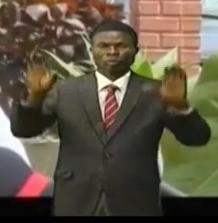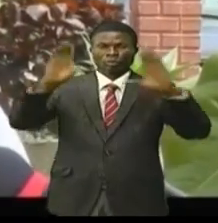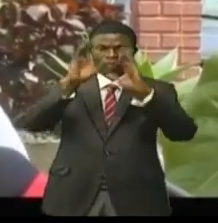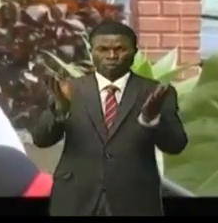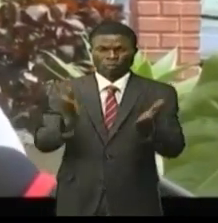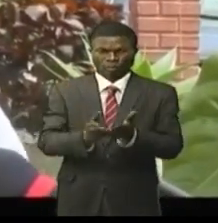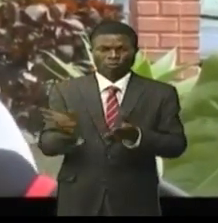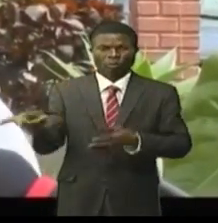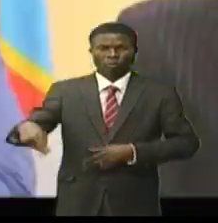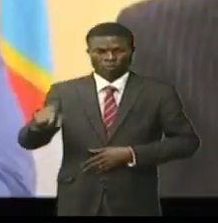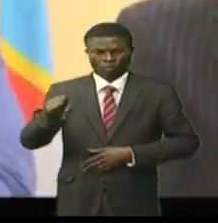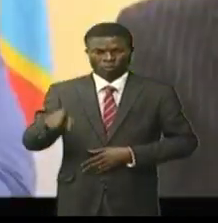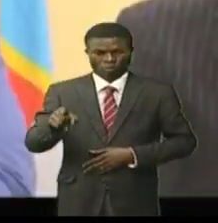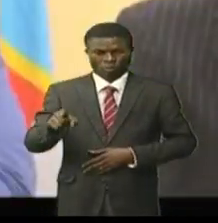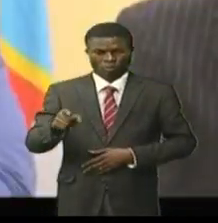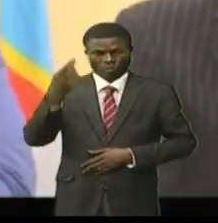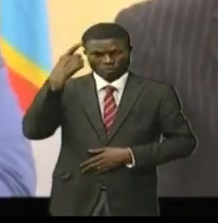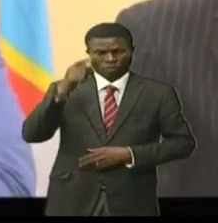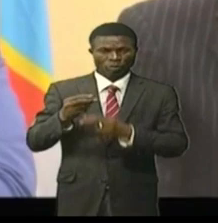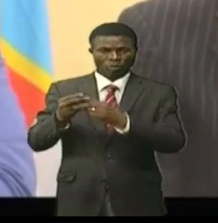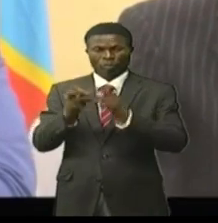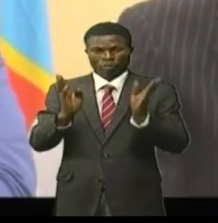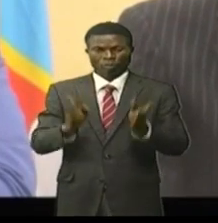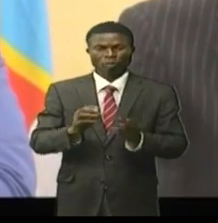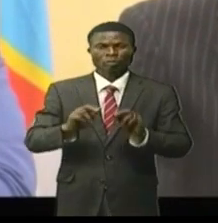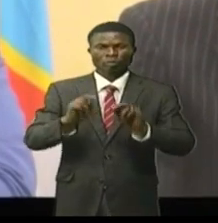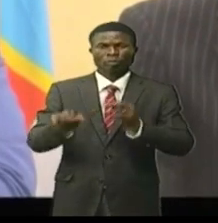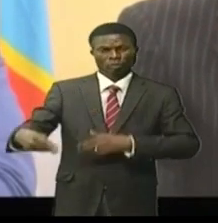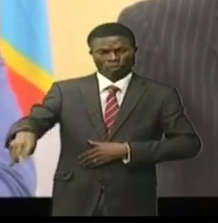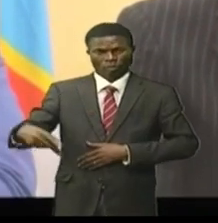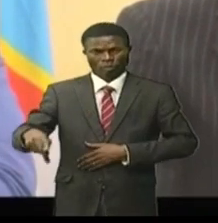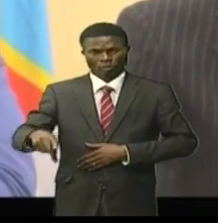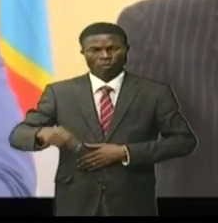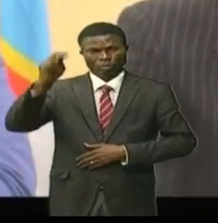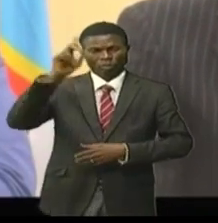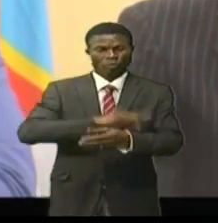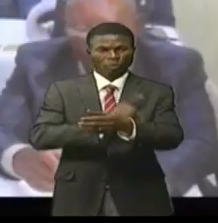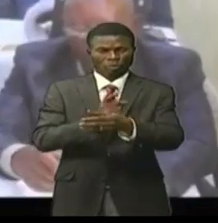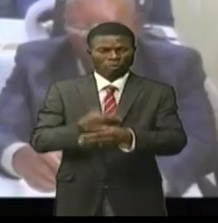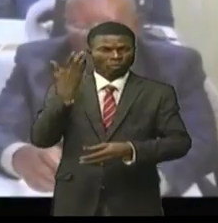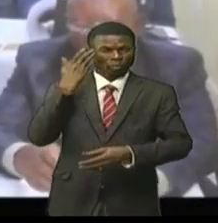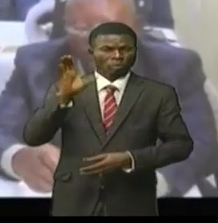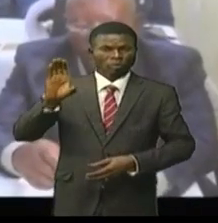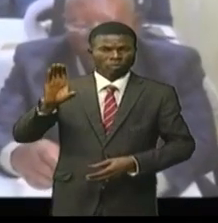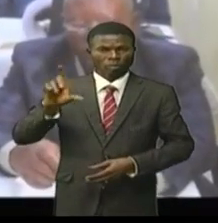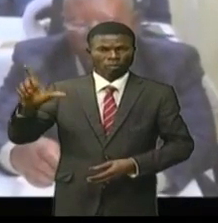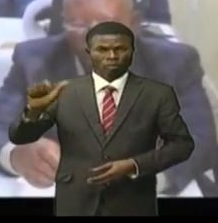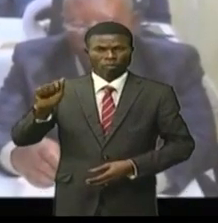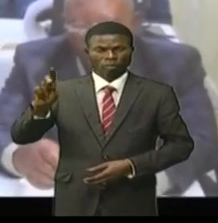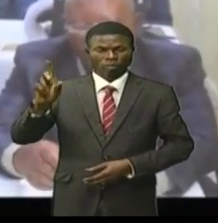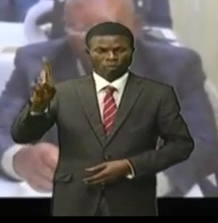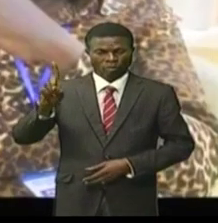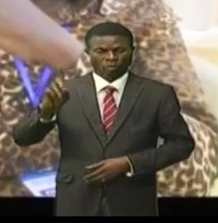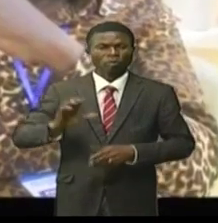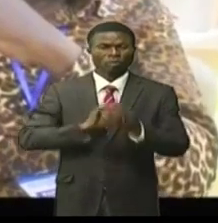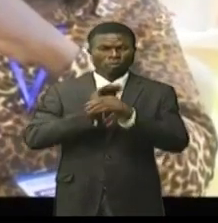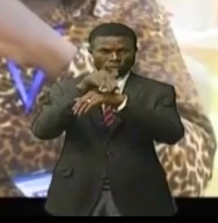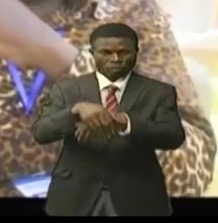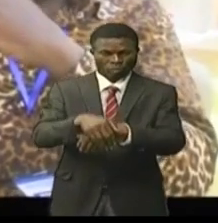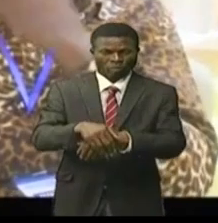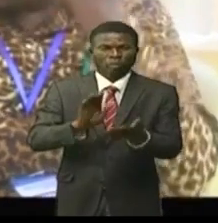la province? Pour le coordonnateur provincial du PDDRCS au Nord Kivu, Clovis Mouniré, la contribution du Barza intercommunautaire va